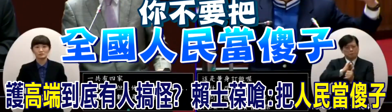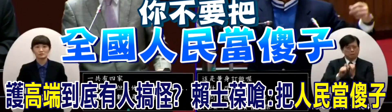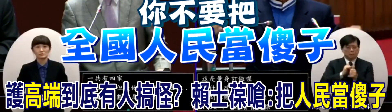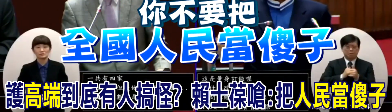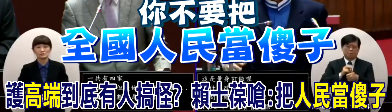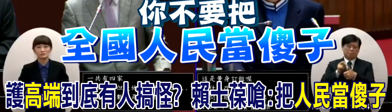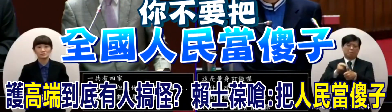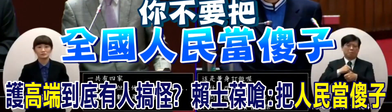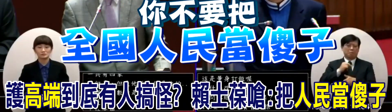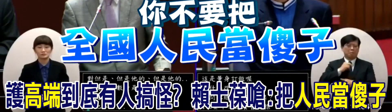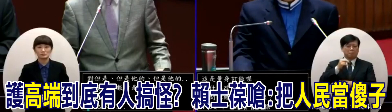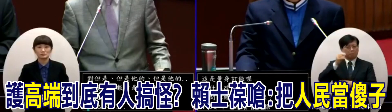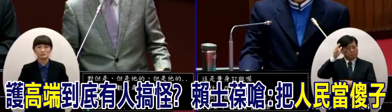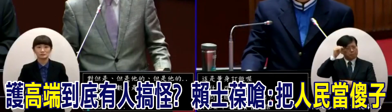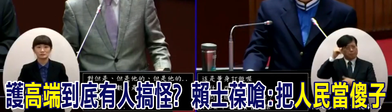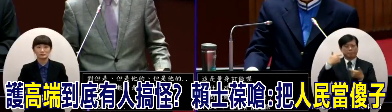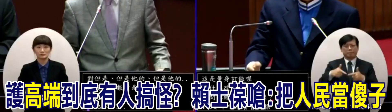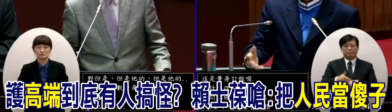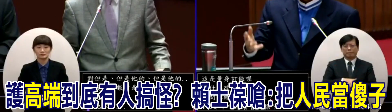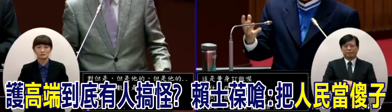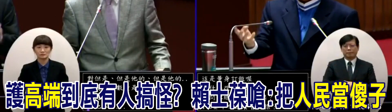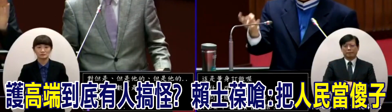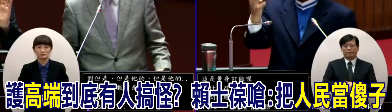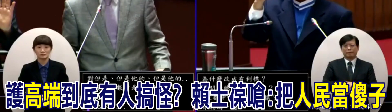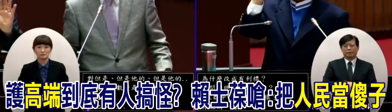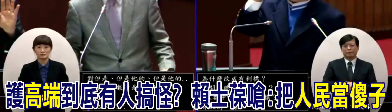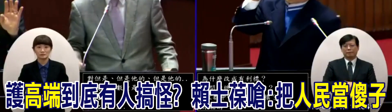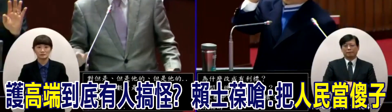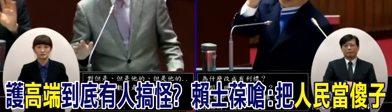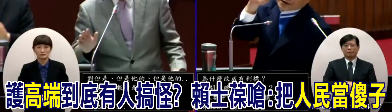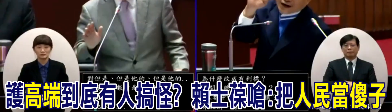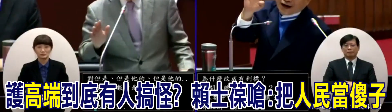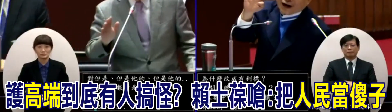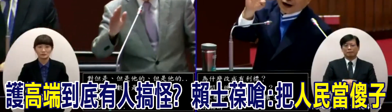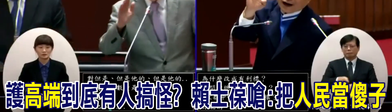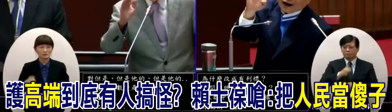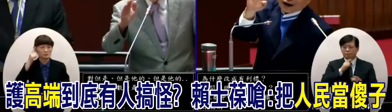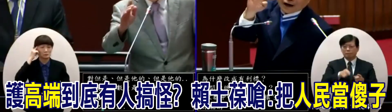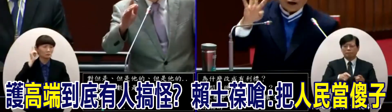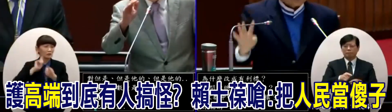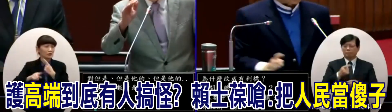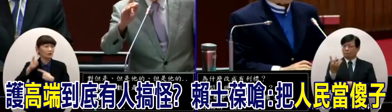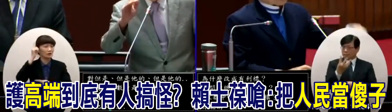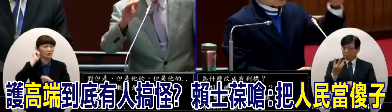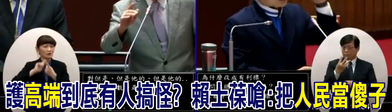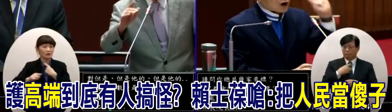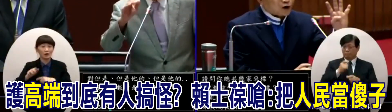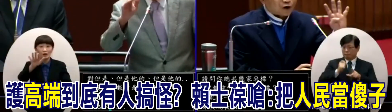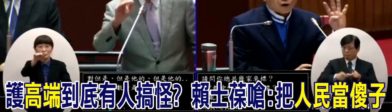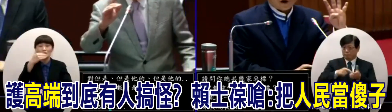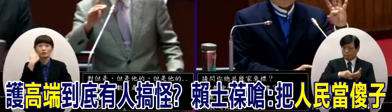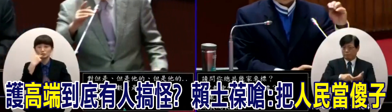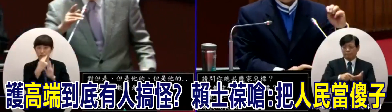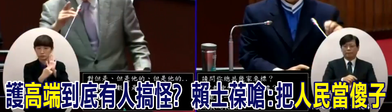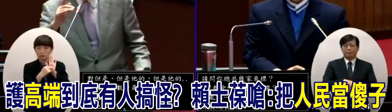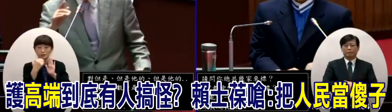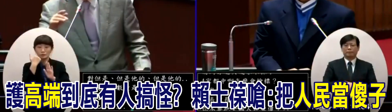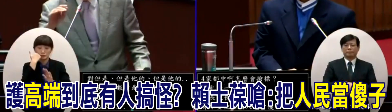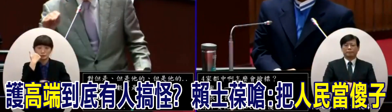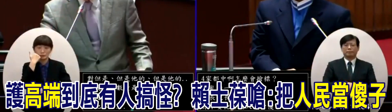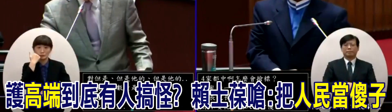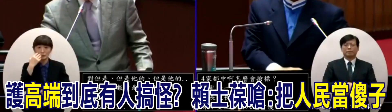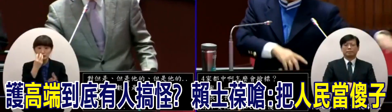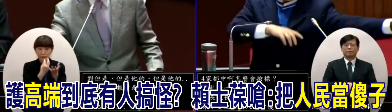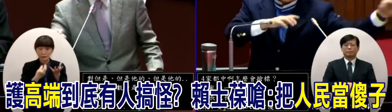民当傻子了，哦。 你的想法不正确。 如果说有一家他过